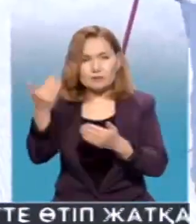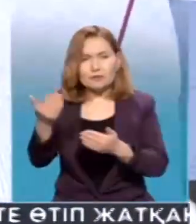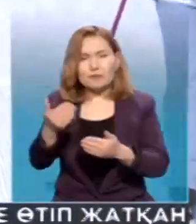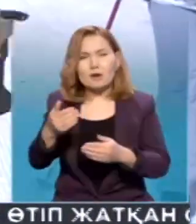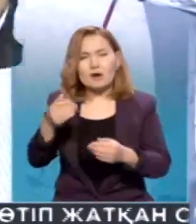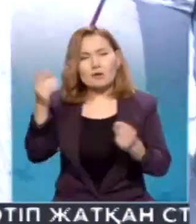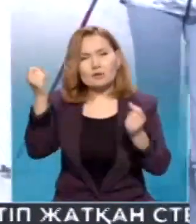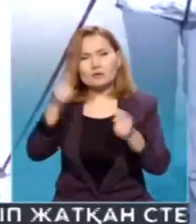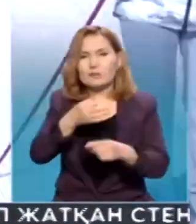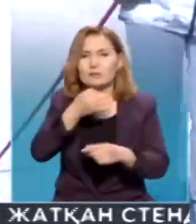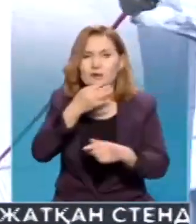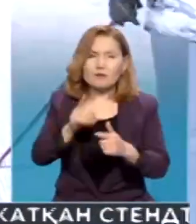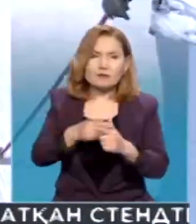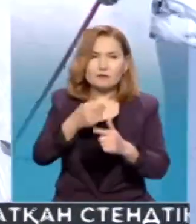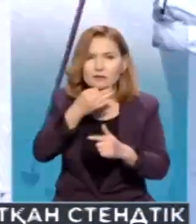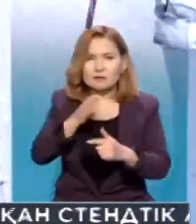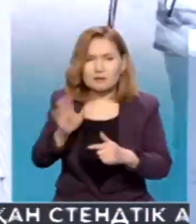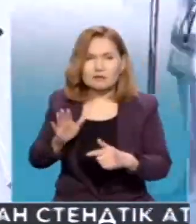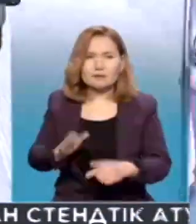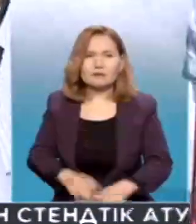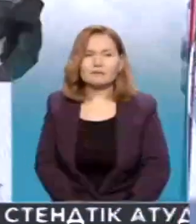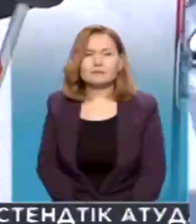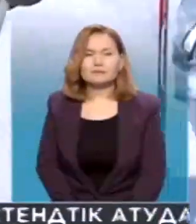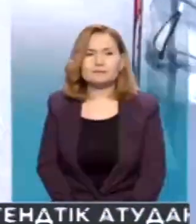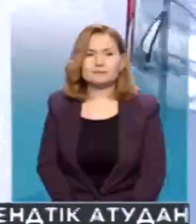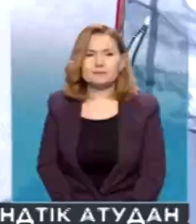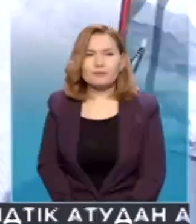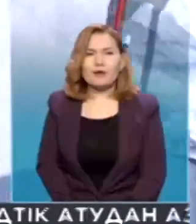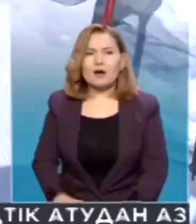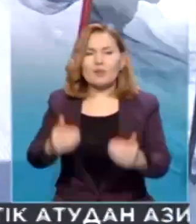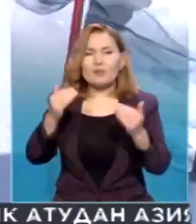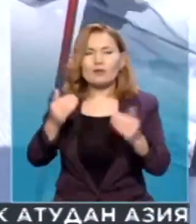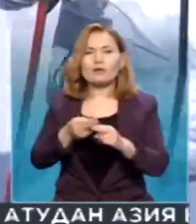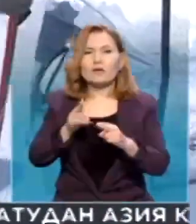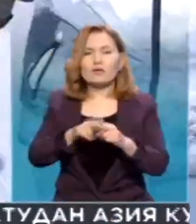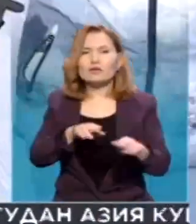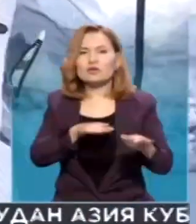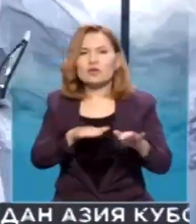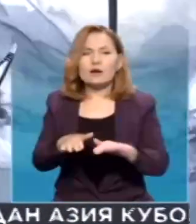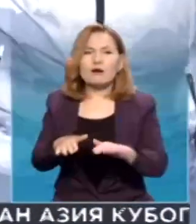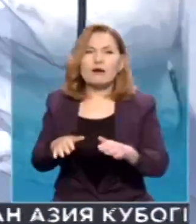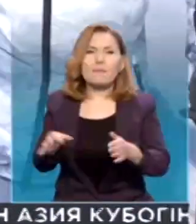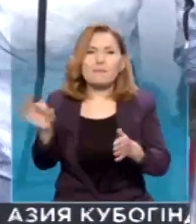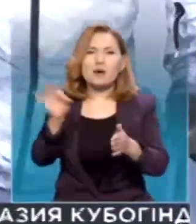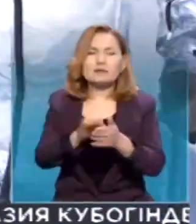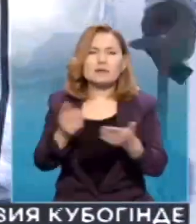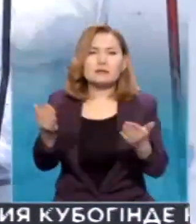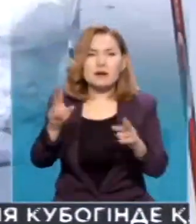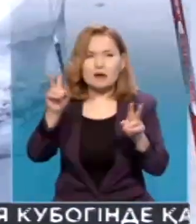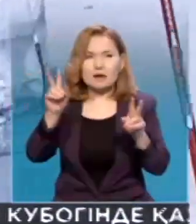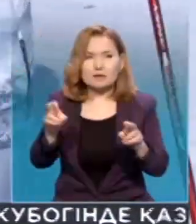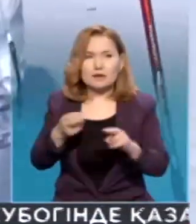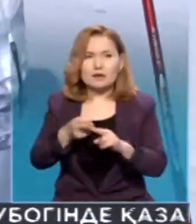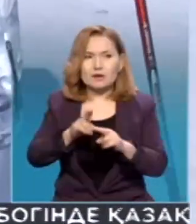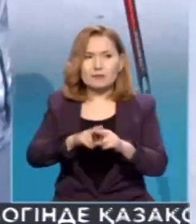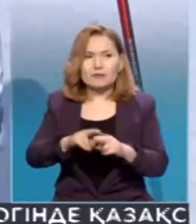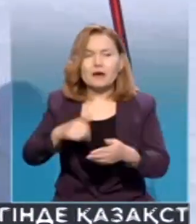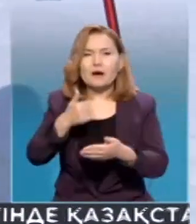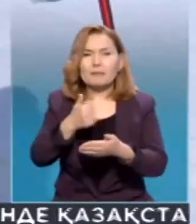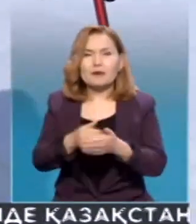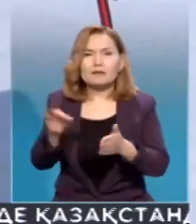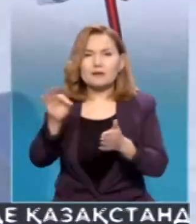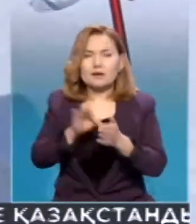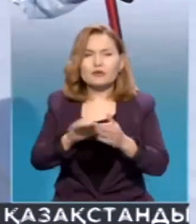Әсел ханым, бір минут. Шараның бүгінгі мақсаты не деп айтып беріңізші? Ол шараның ең басты